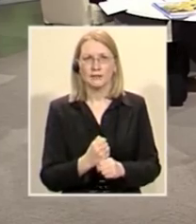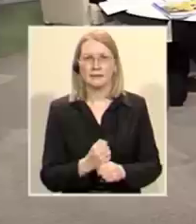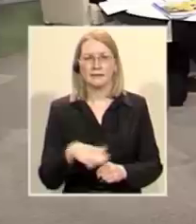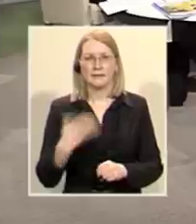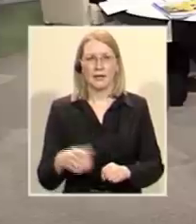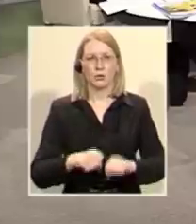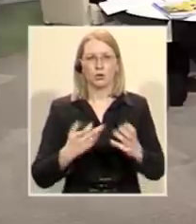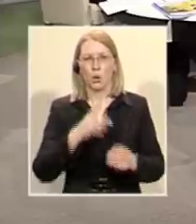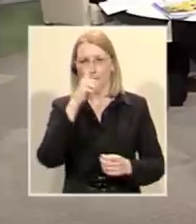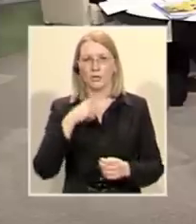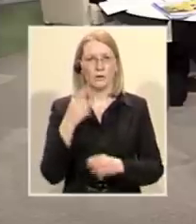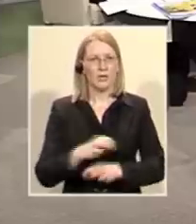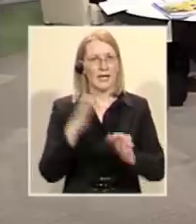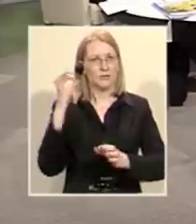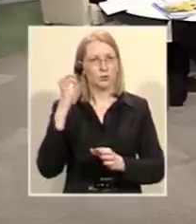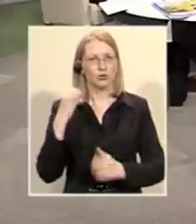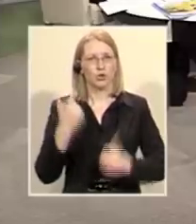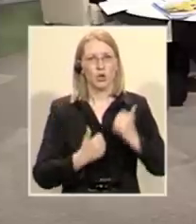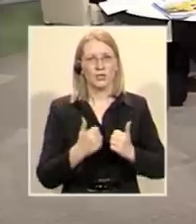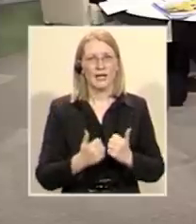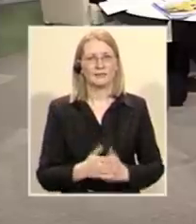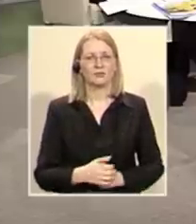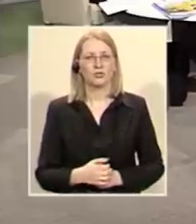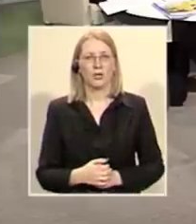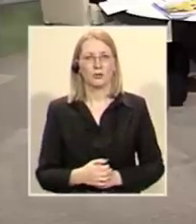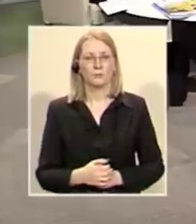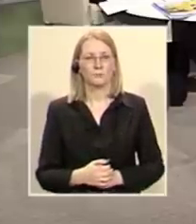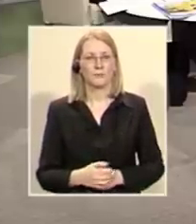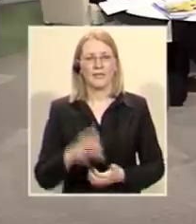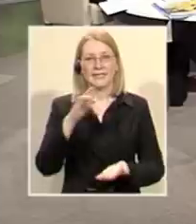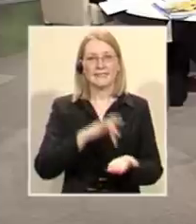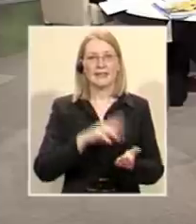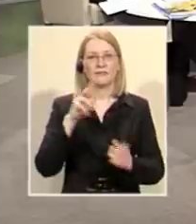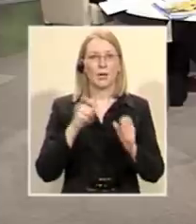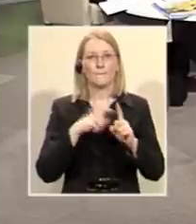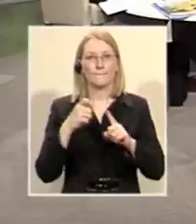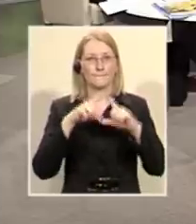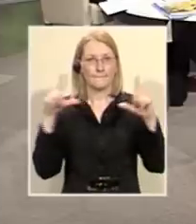ćete u ponedjeljak ovo javno čuti o natječaju? O natječaju, centar Vinko Bek